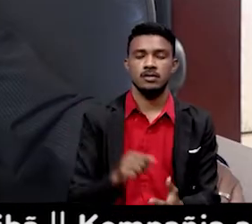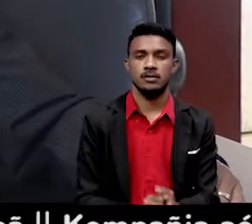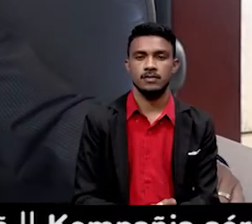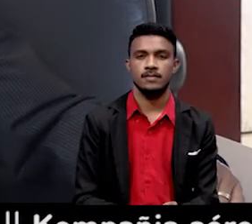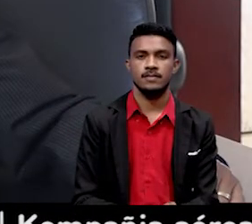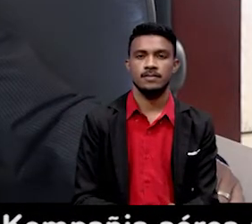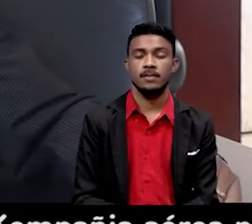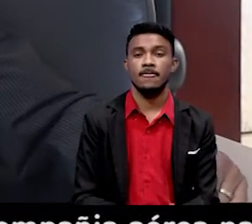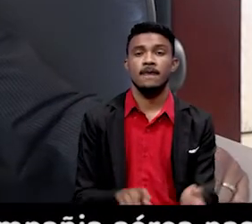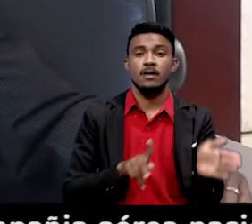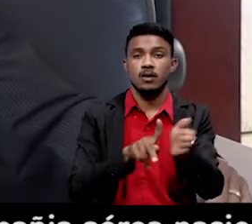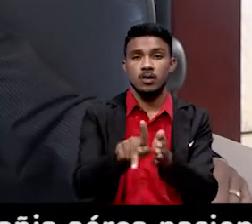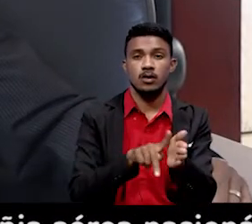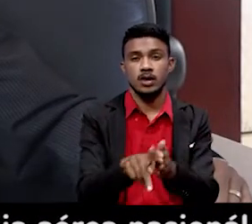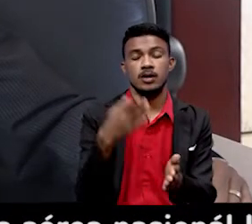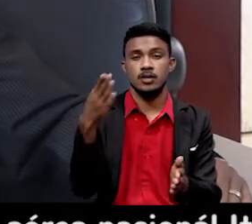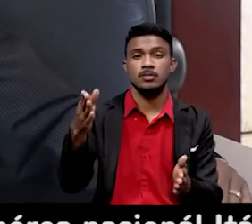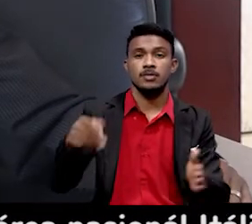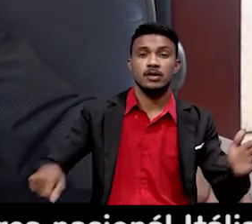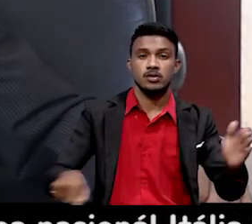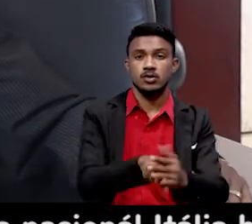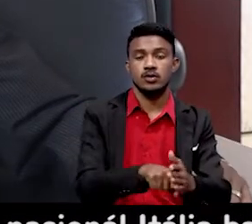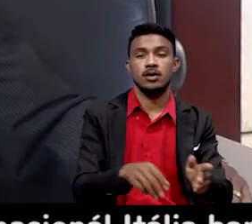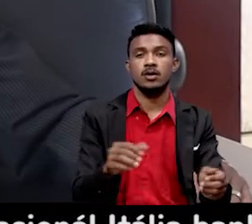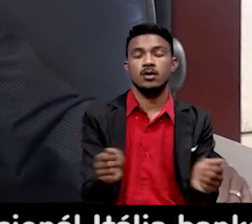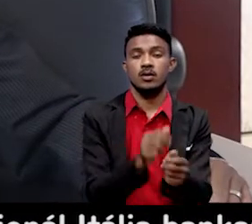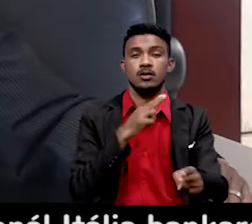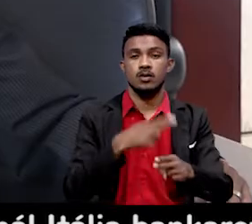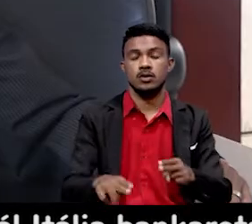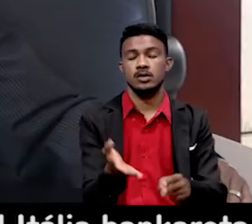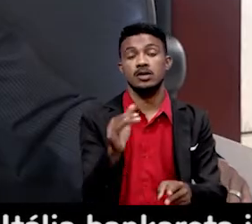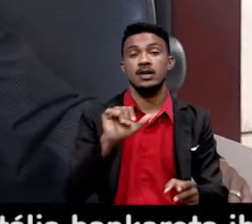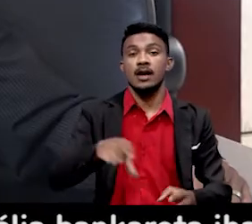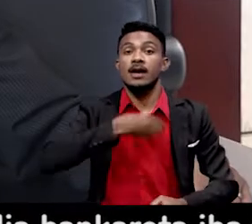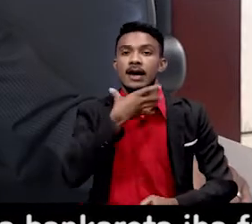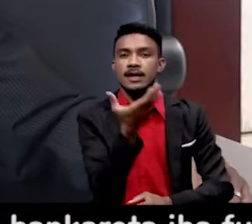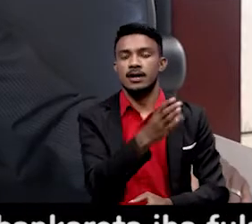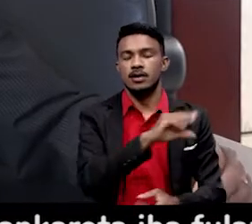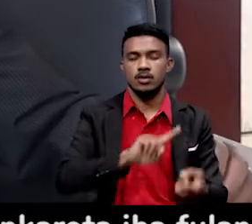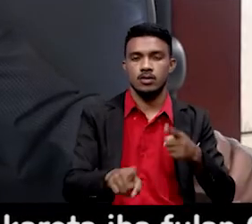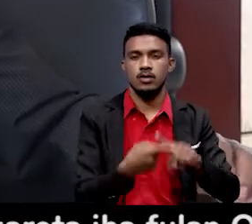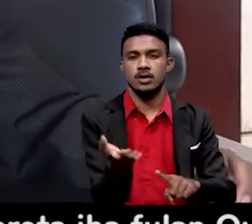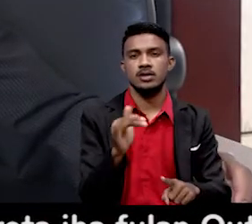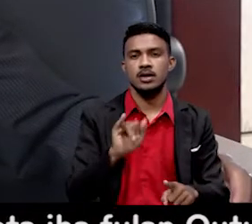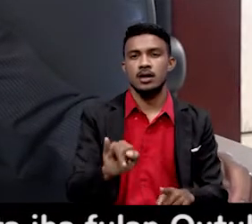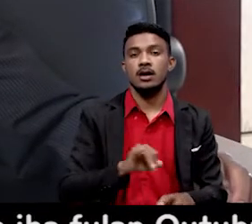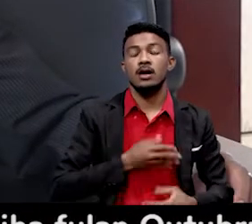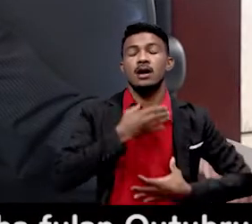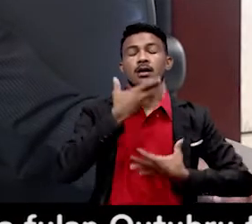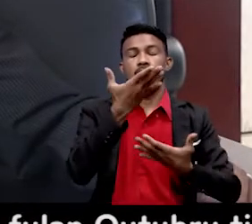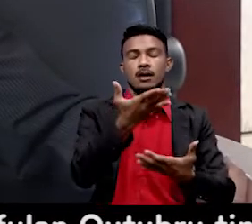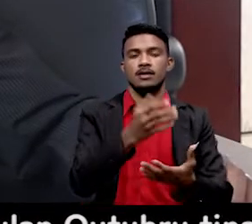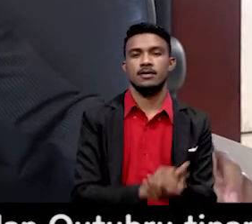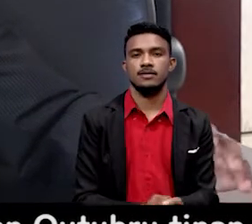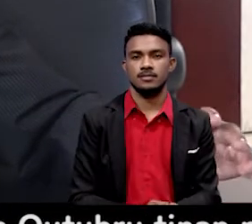safe kal ohota na bak sonata ho tudiki ha na basir hakila. Kolega sene balu hakila de ai